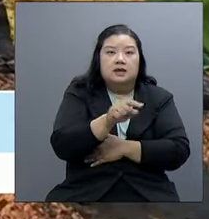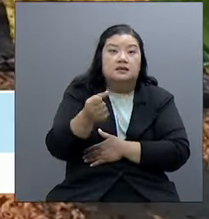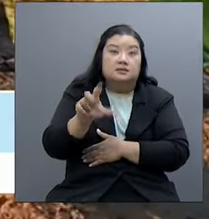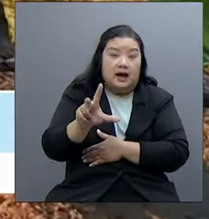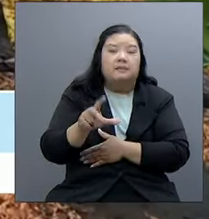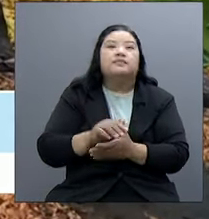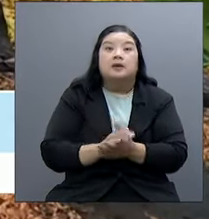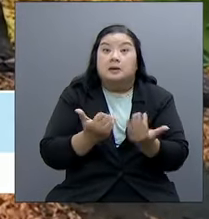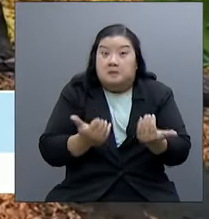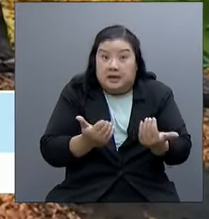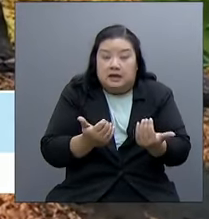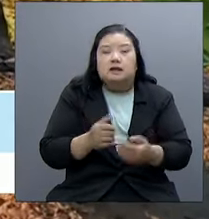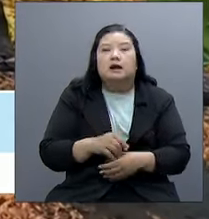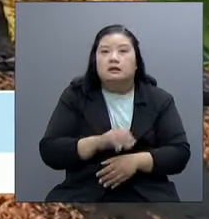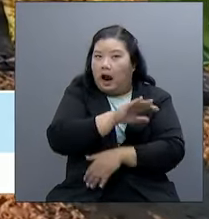be there